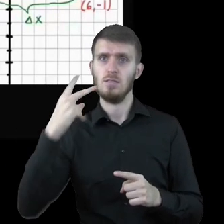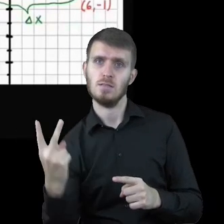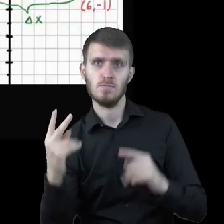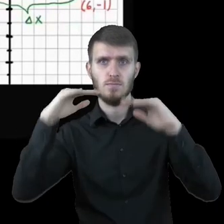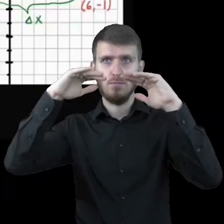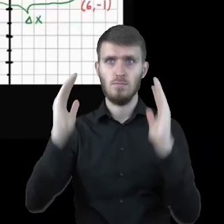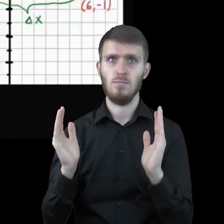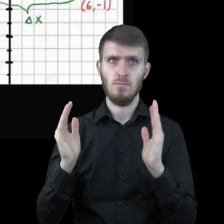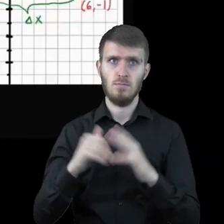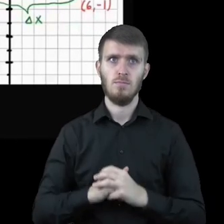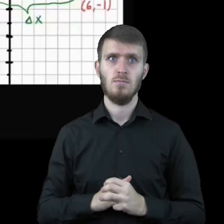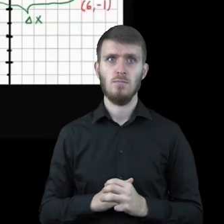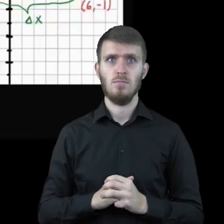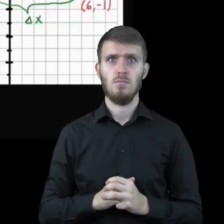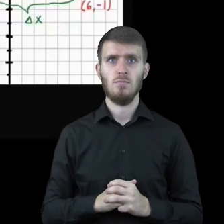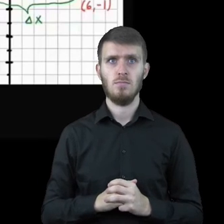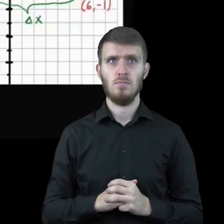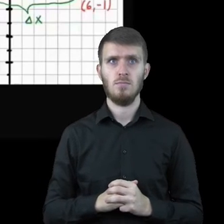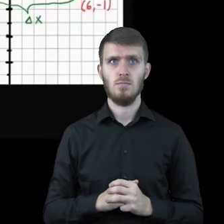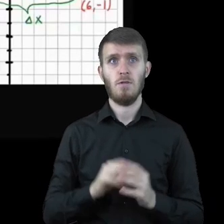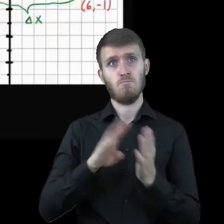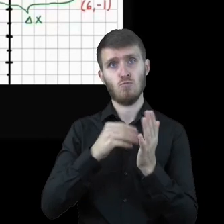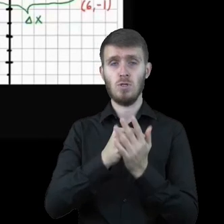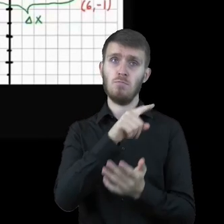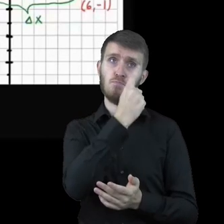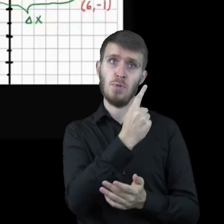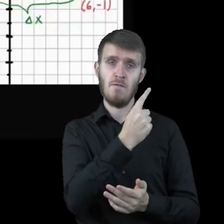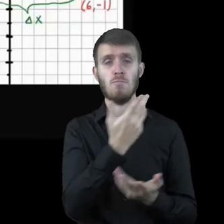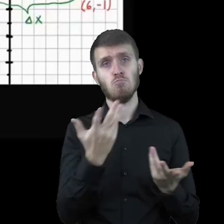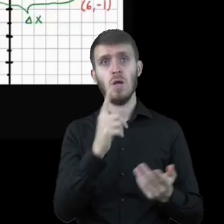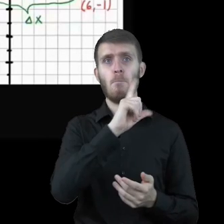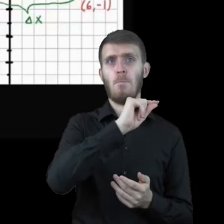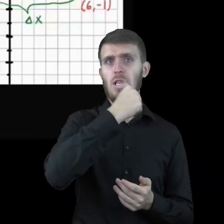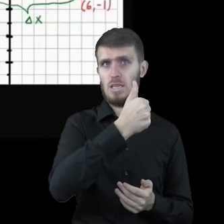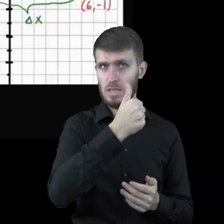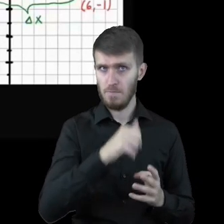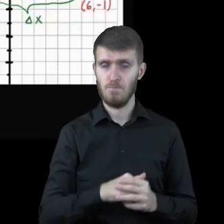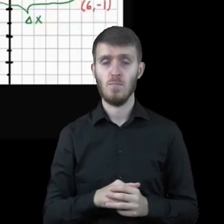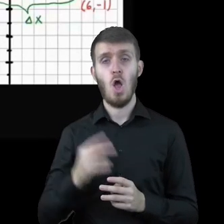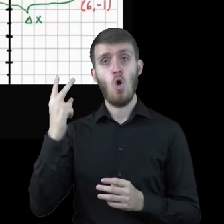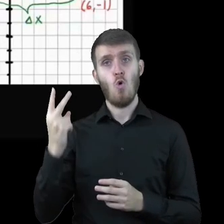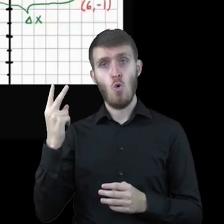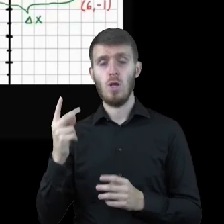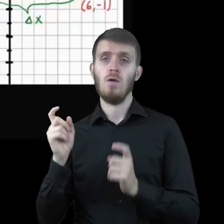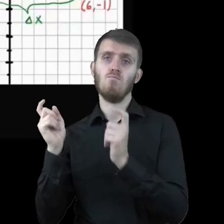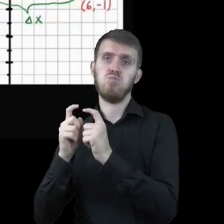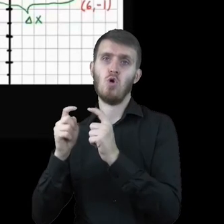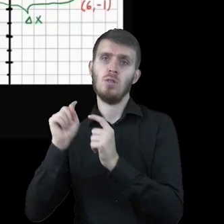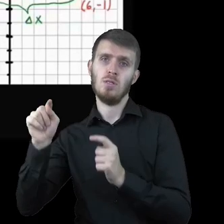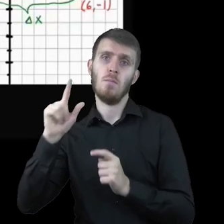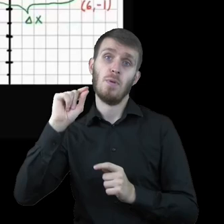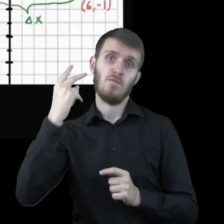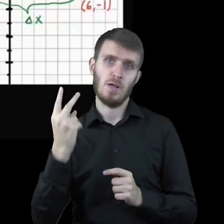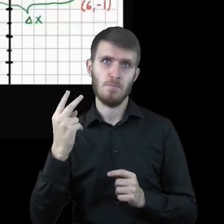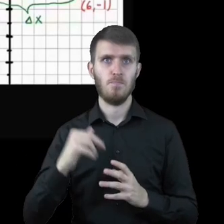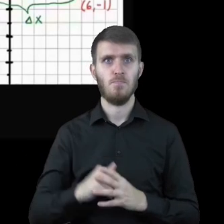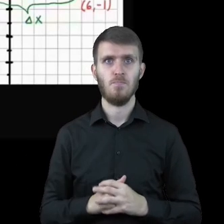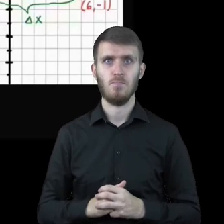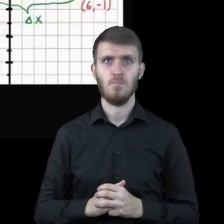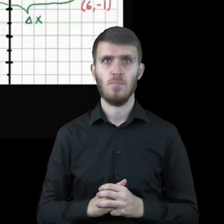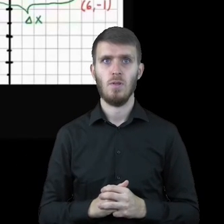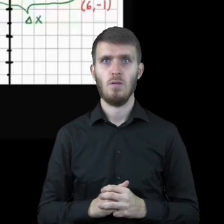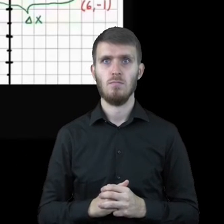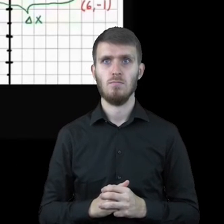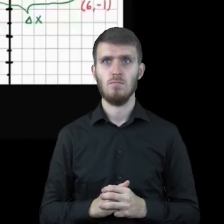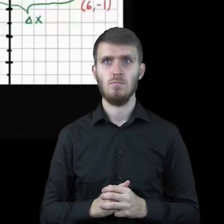i Y2, czyli to jest powiedzmy P1, punkt pierwszy ma takie współrzędne, a punkt P2